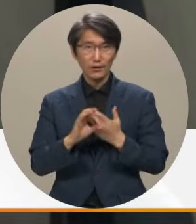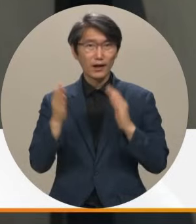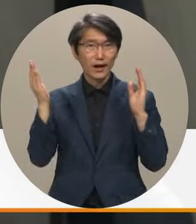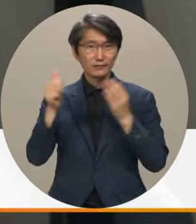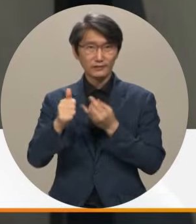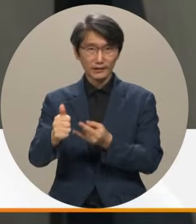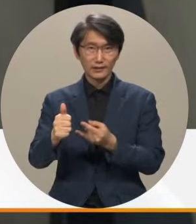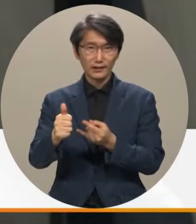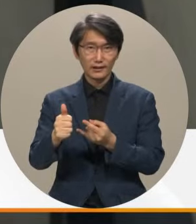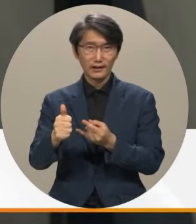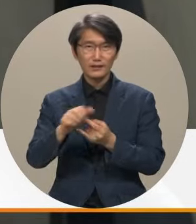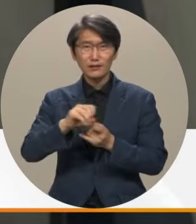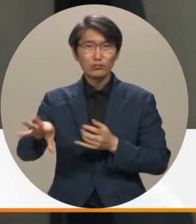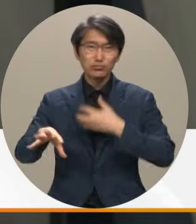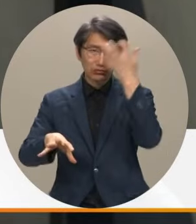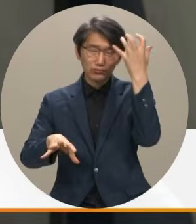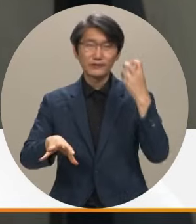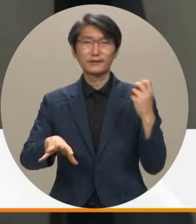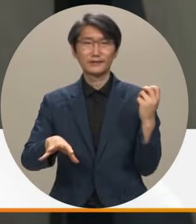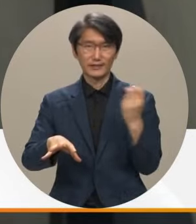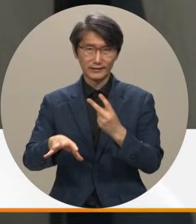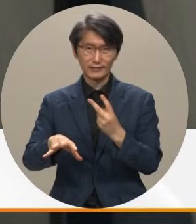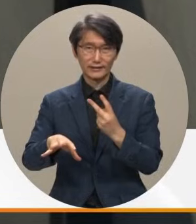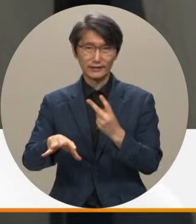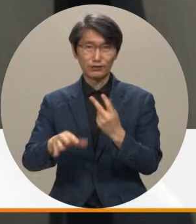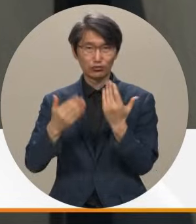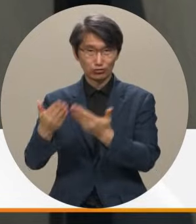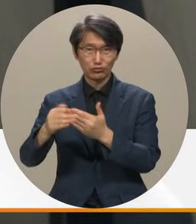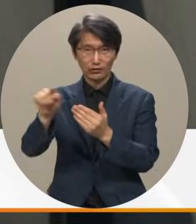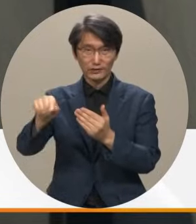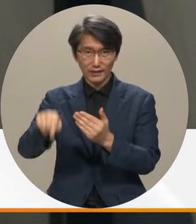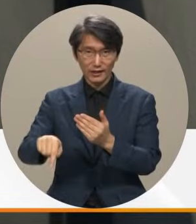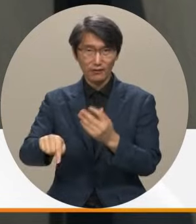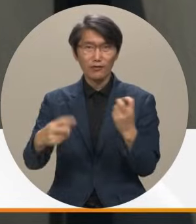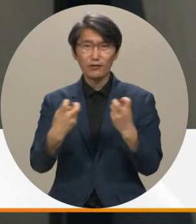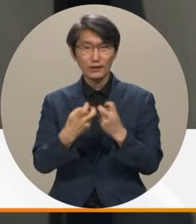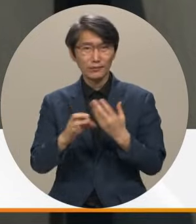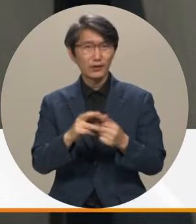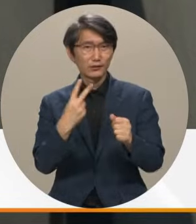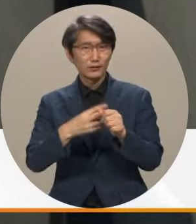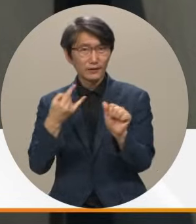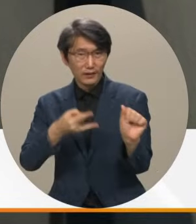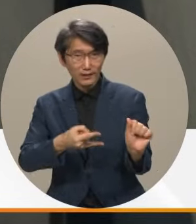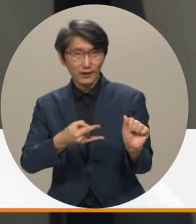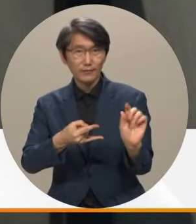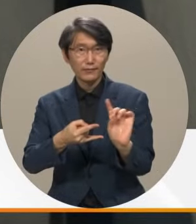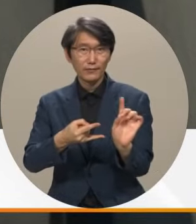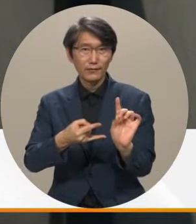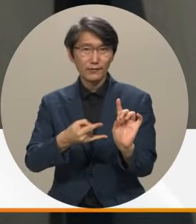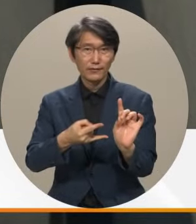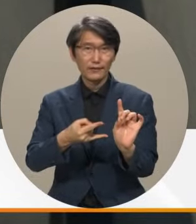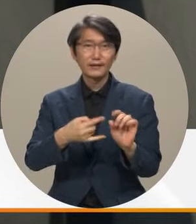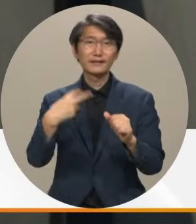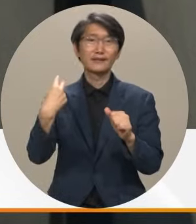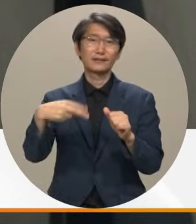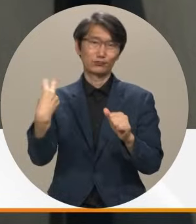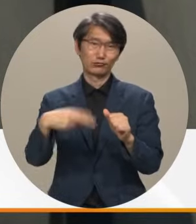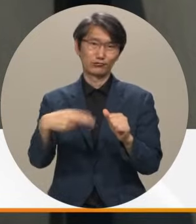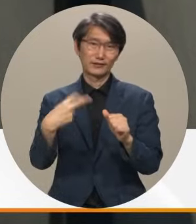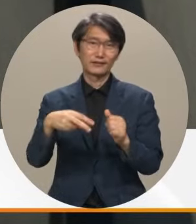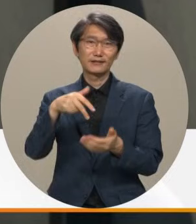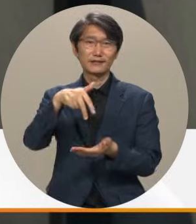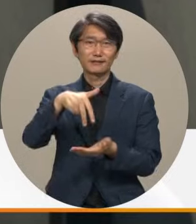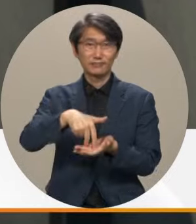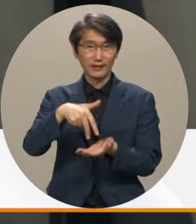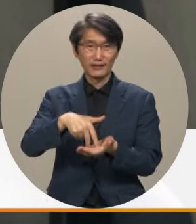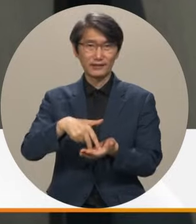어떻게 하면 우리 학생들에게 잃어버린 꿈을 다시 세워줄 건가? 어떻게 하면 선생님들께 이 가르치는